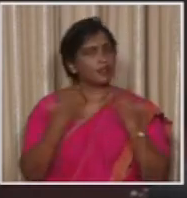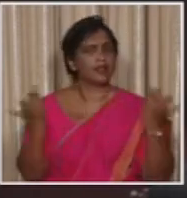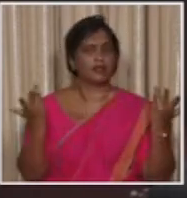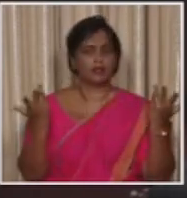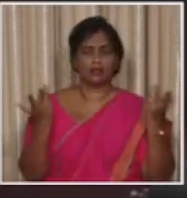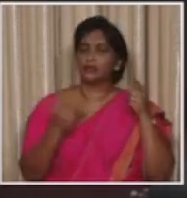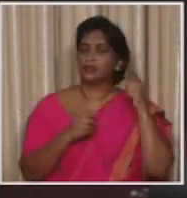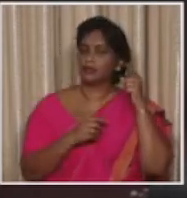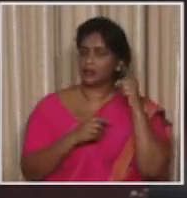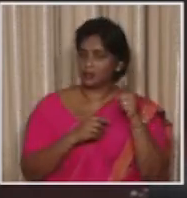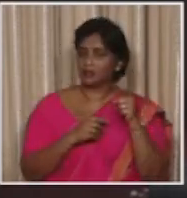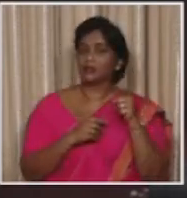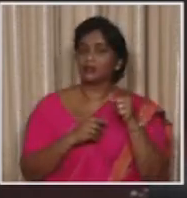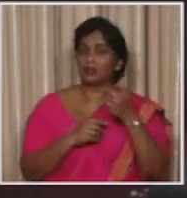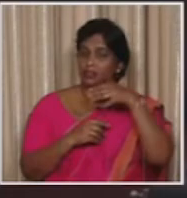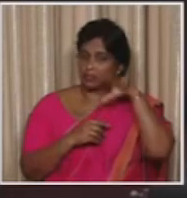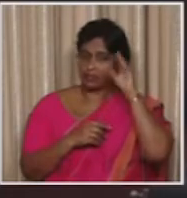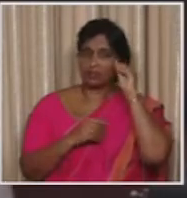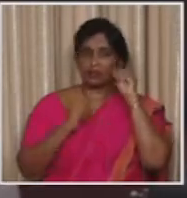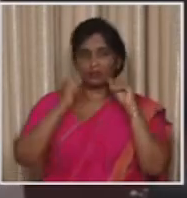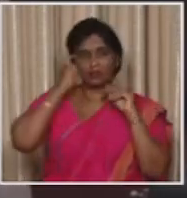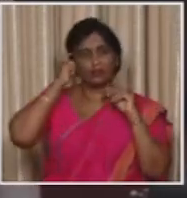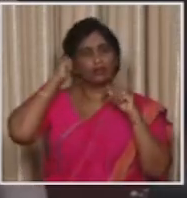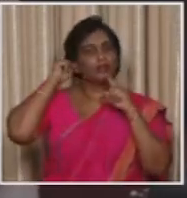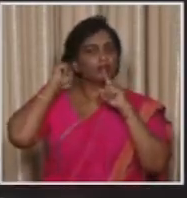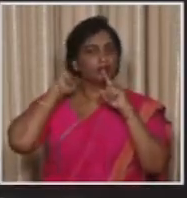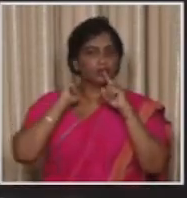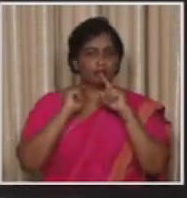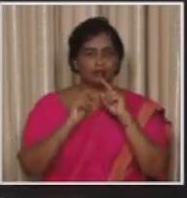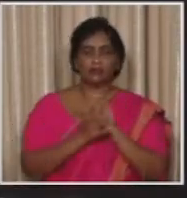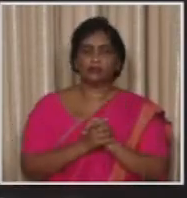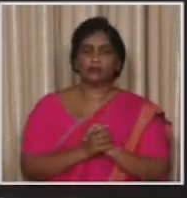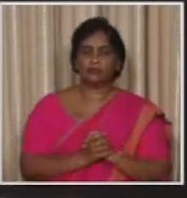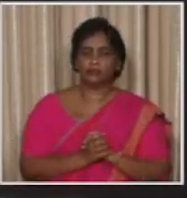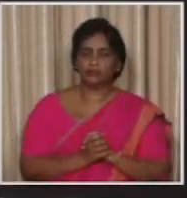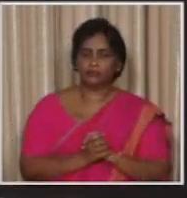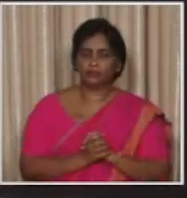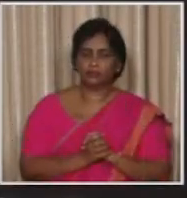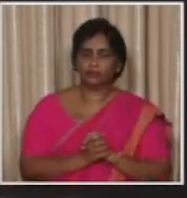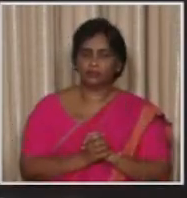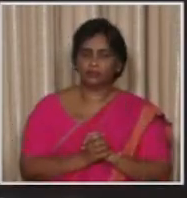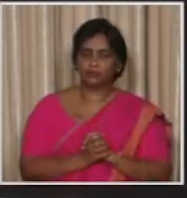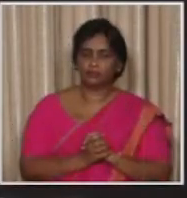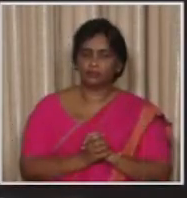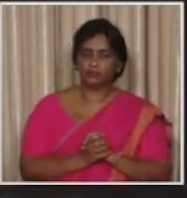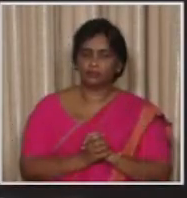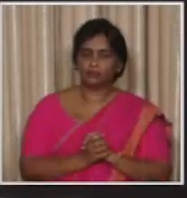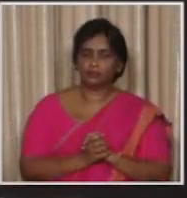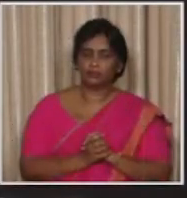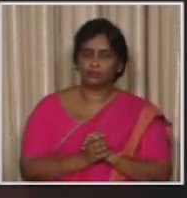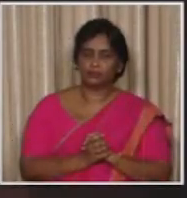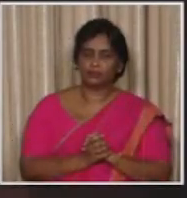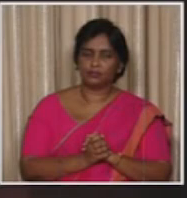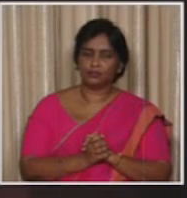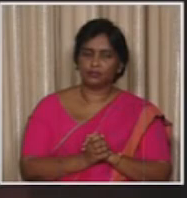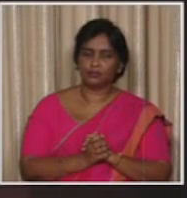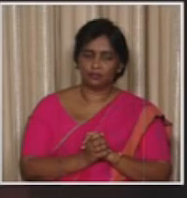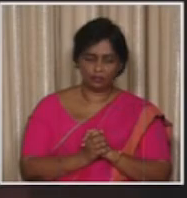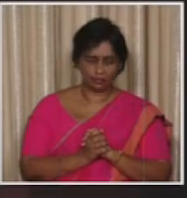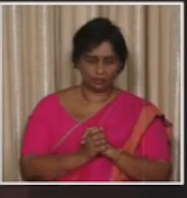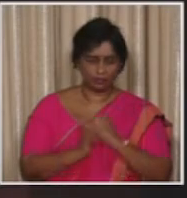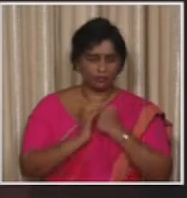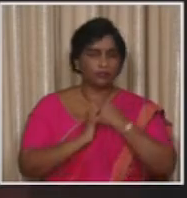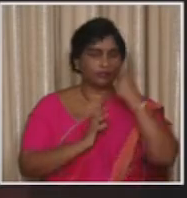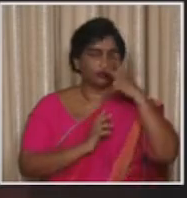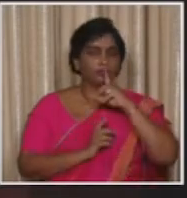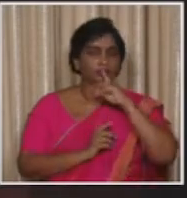make. විපක්ෂ නායකතුමා කවුරුත් කාලය ගැන සැලකිලිමත් වෙන්න. ඔව් කියන්න ඕනේ. Honorable Deputy Speaker, I am not